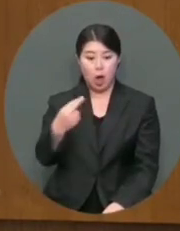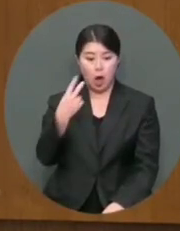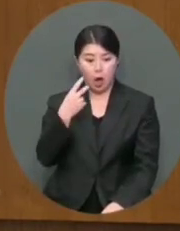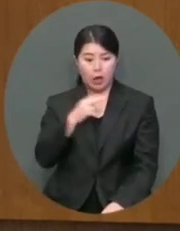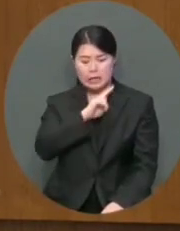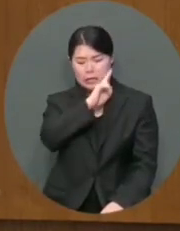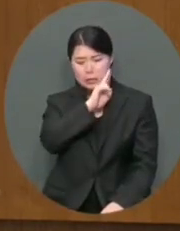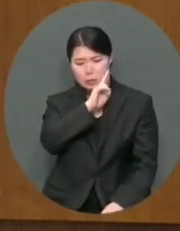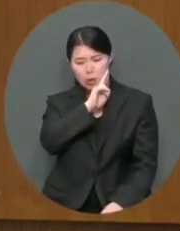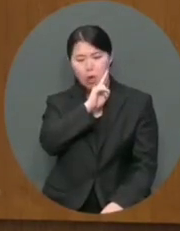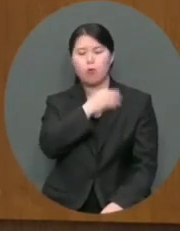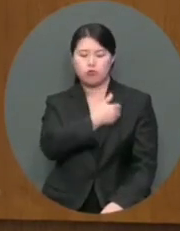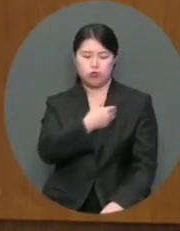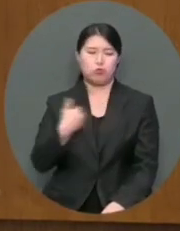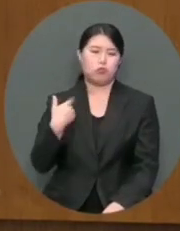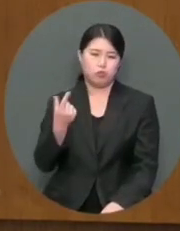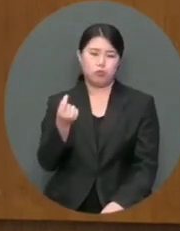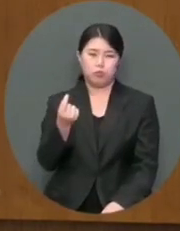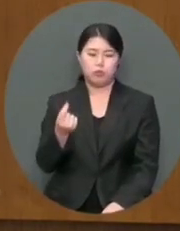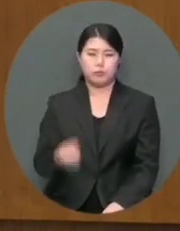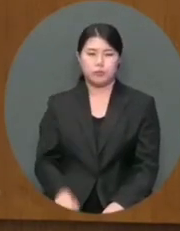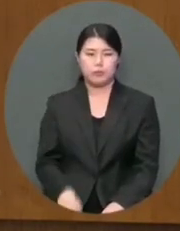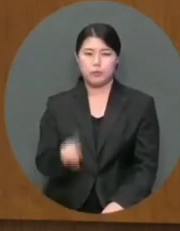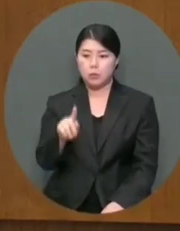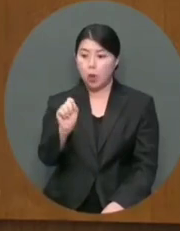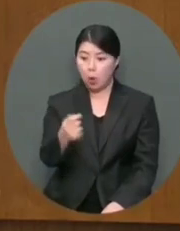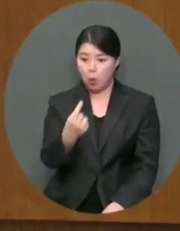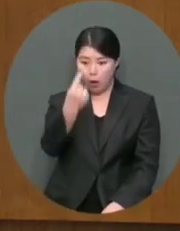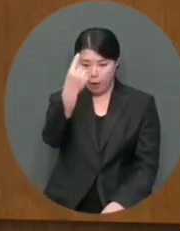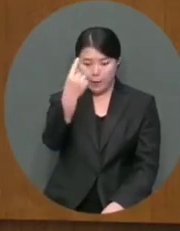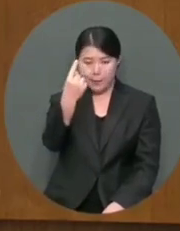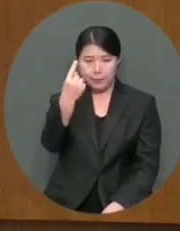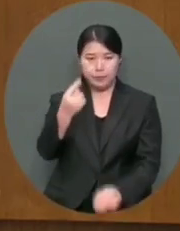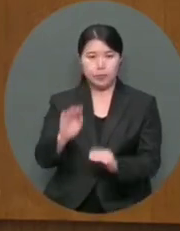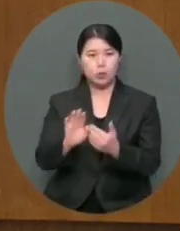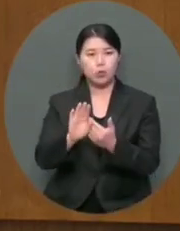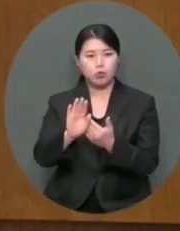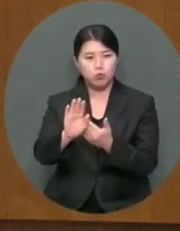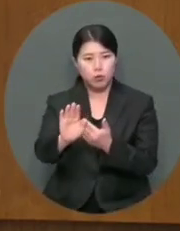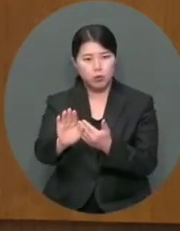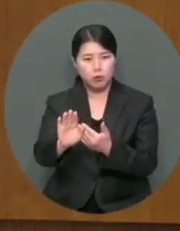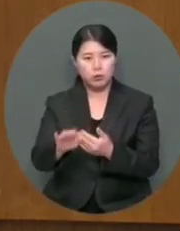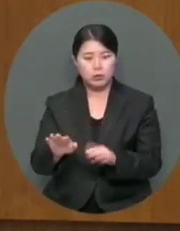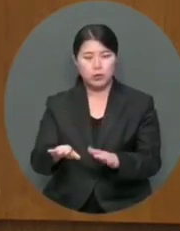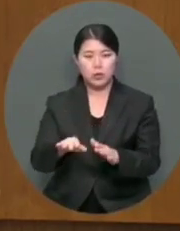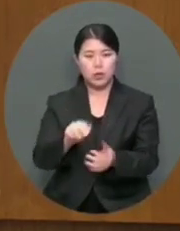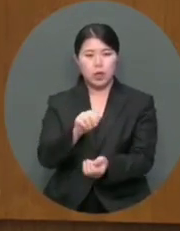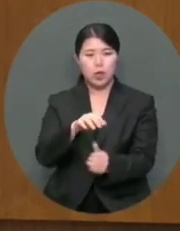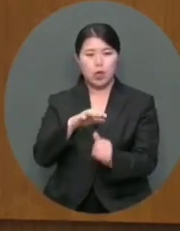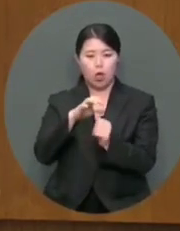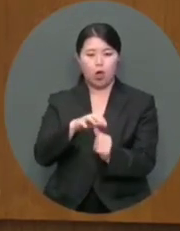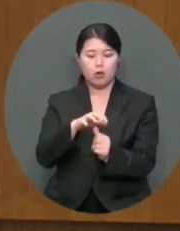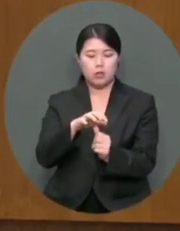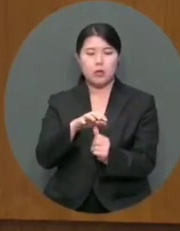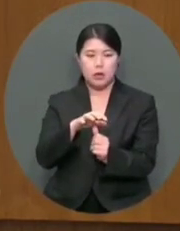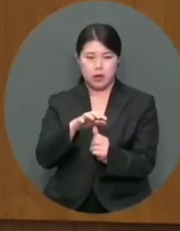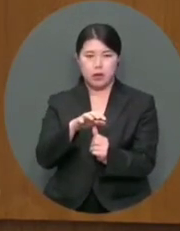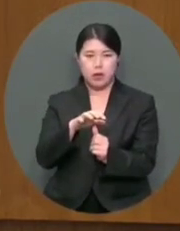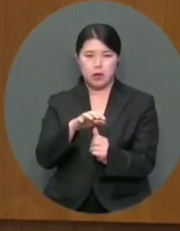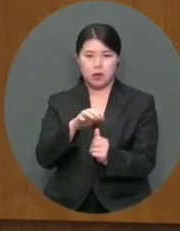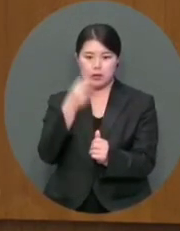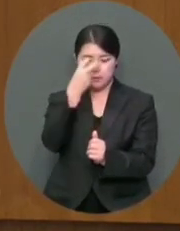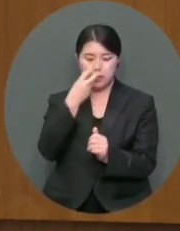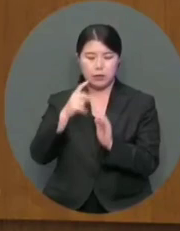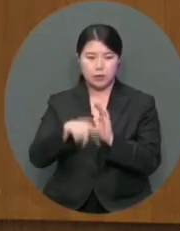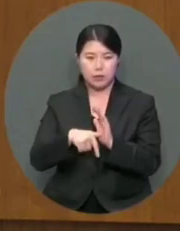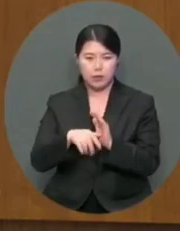충분히 있고 저는 그 사건을 계기로 그 후에는 지금 이제 영장을 다른 목적으로 거기